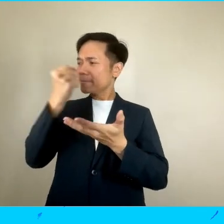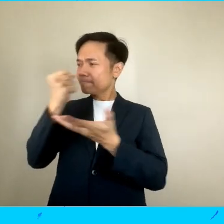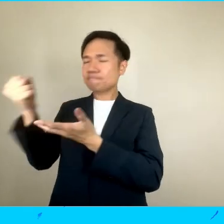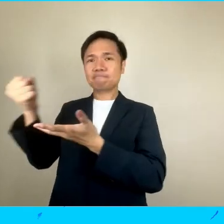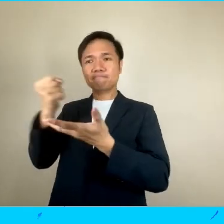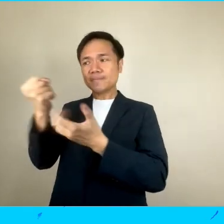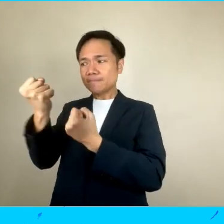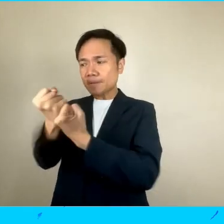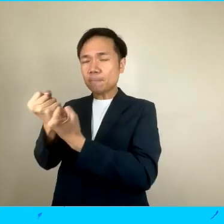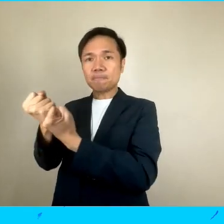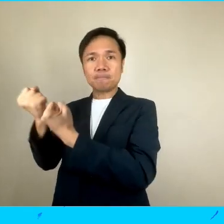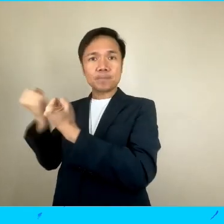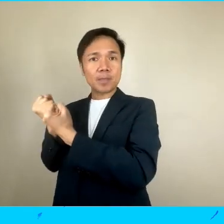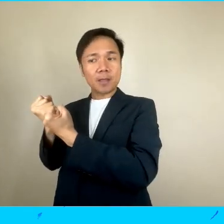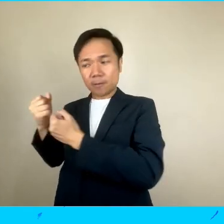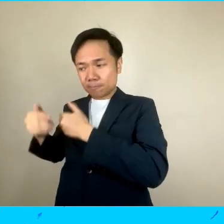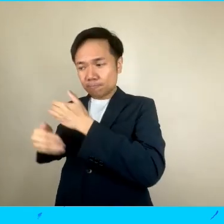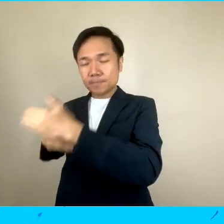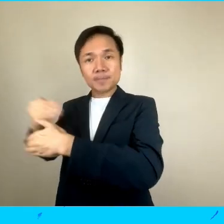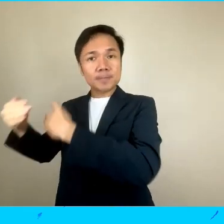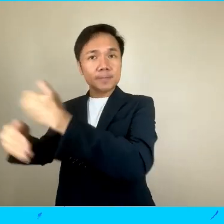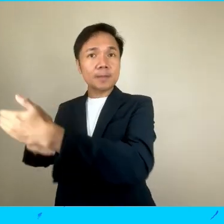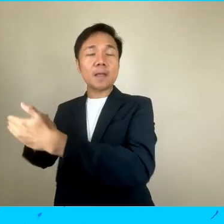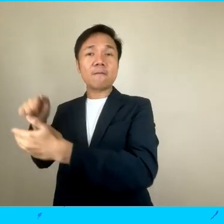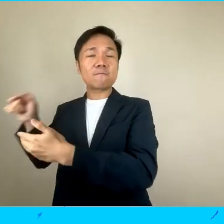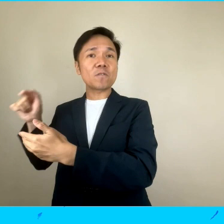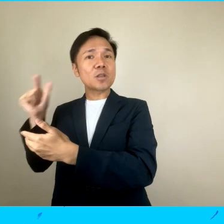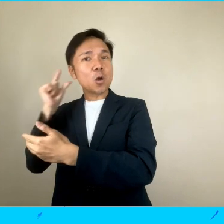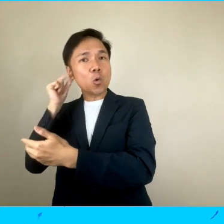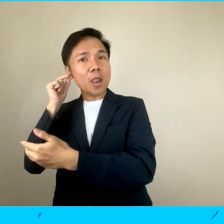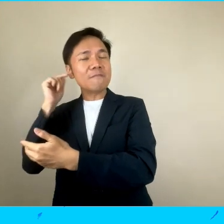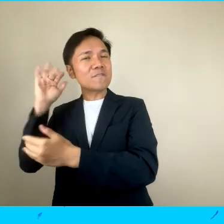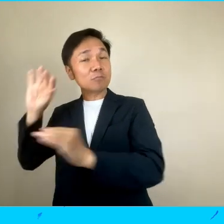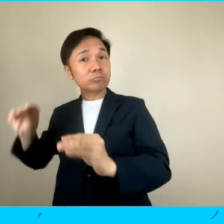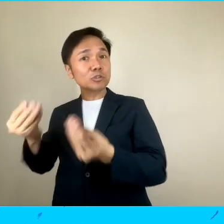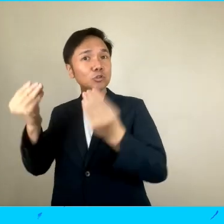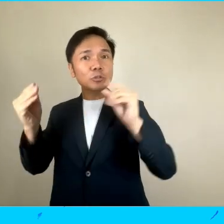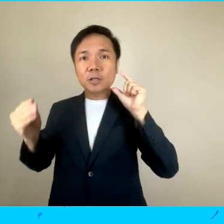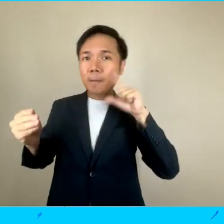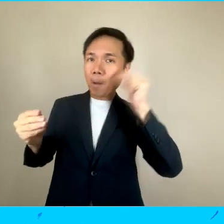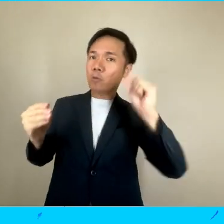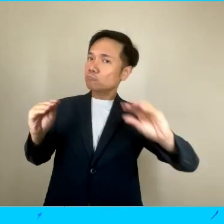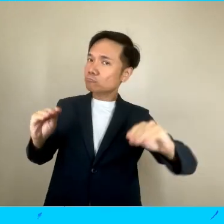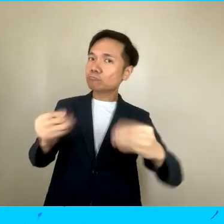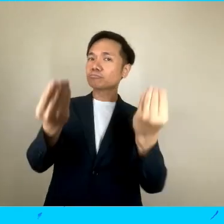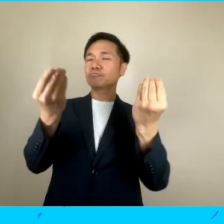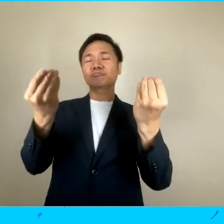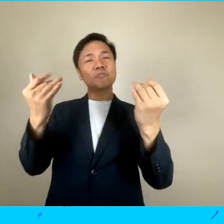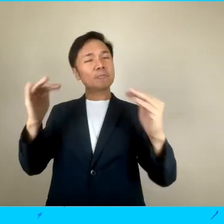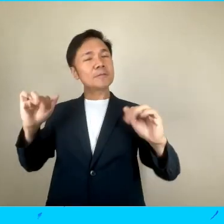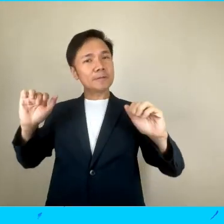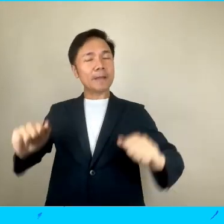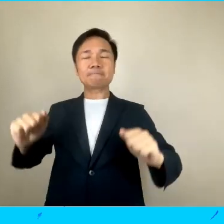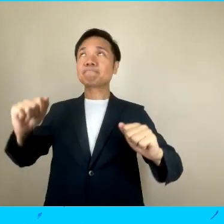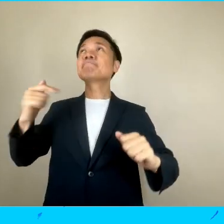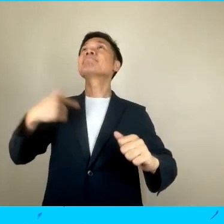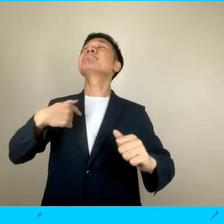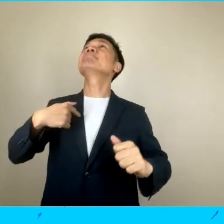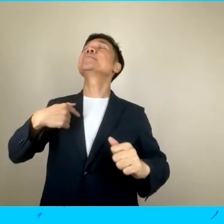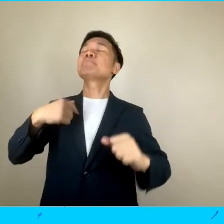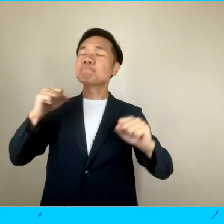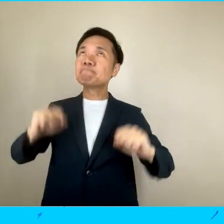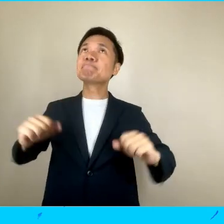la santé et les besoins de nutrition qui nous permettent de améliorer la vie des jeunes